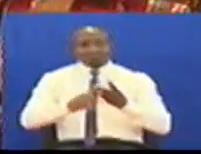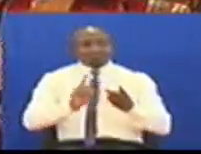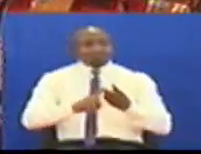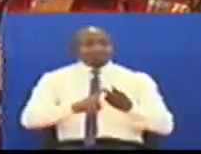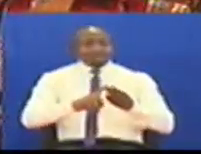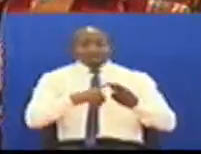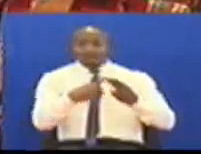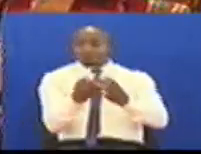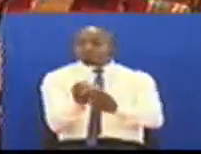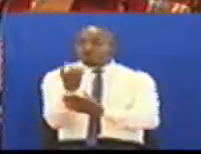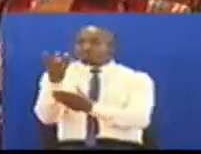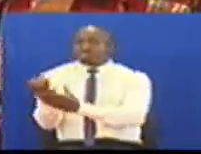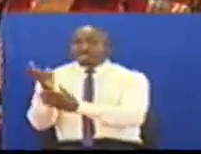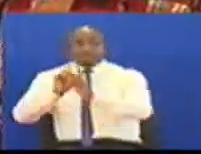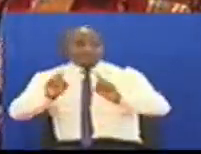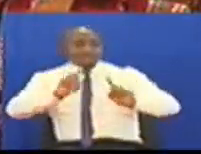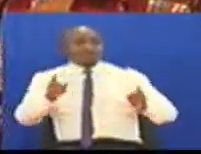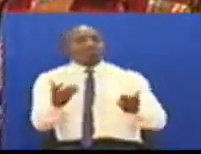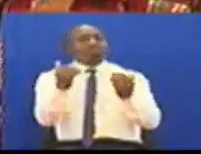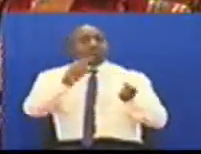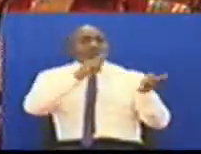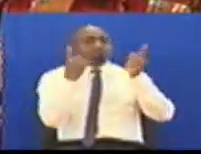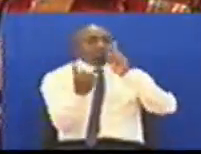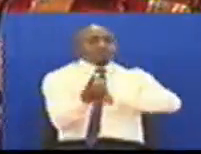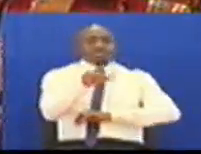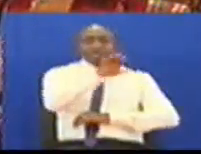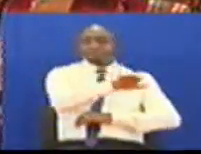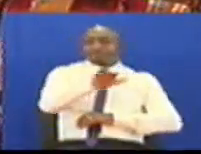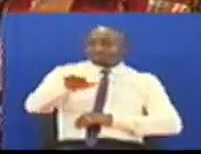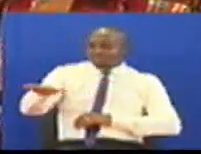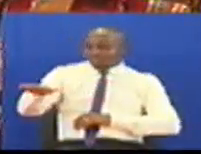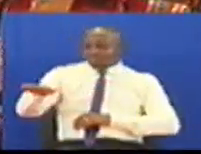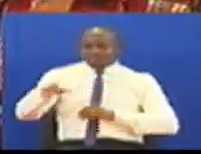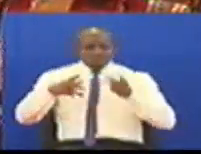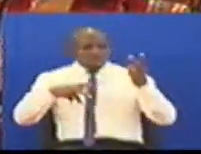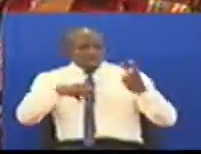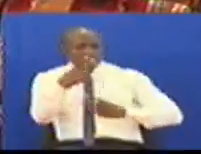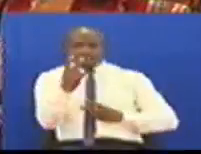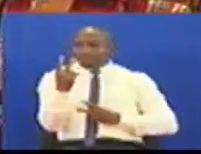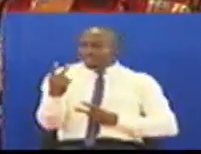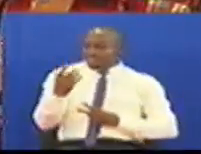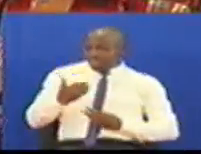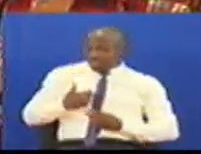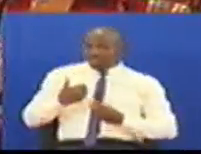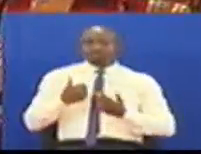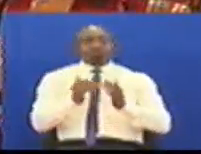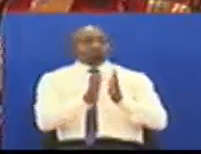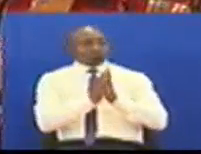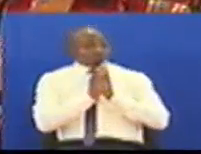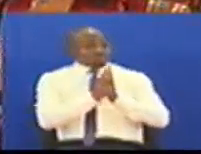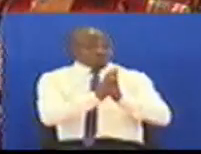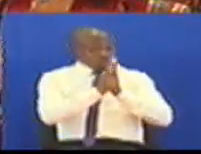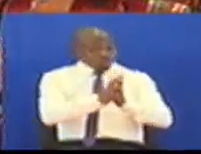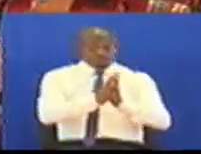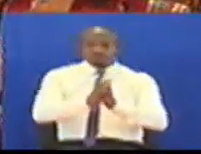bustani mbalimbali ambazo wameweza kubadilisha mazingira ya hizi kata mbili. Kwa hiyo nachukua nafasi hii kumpongeza